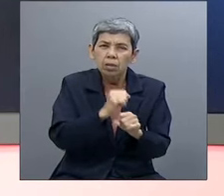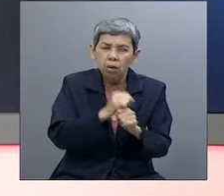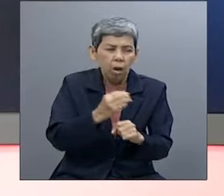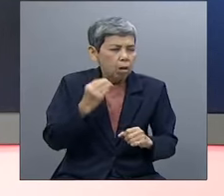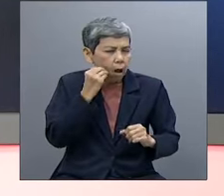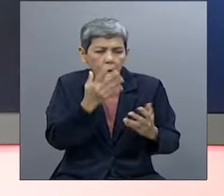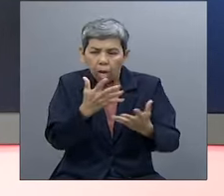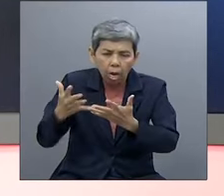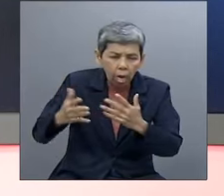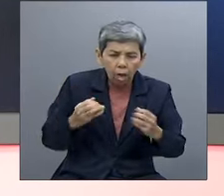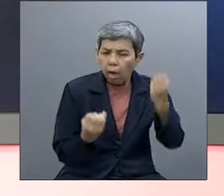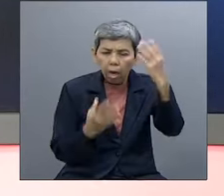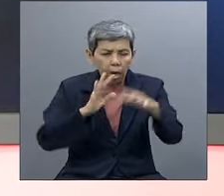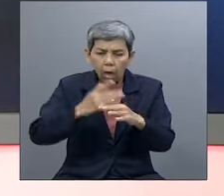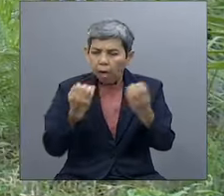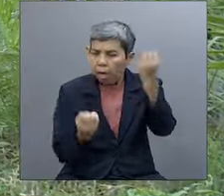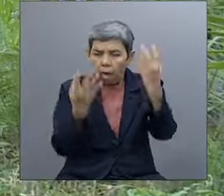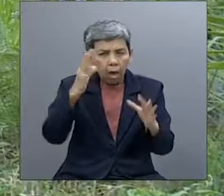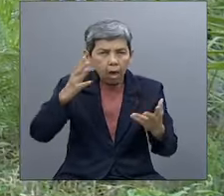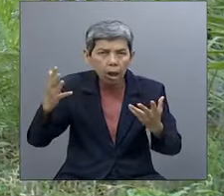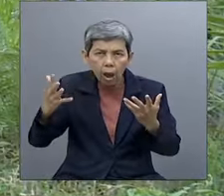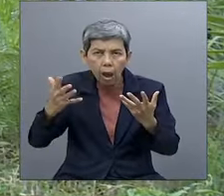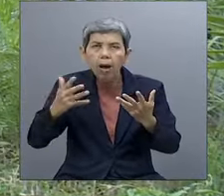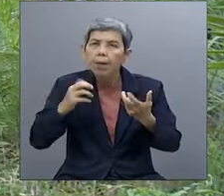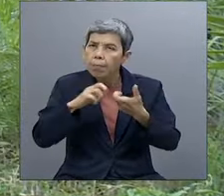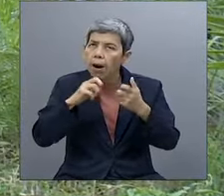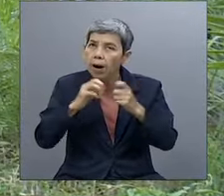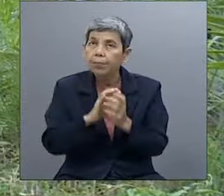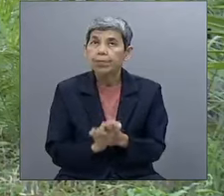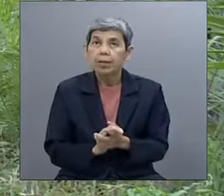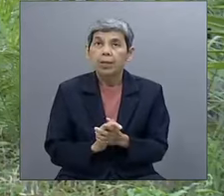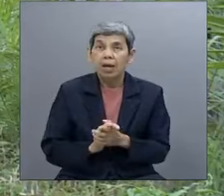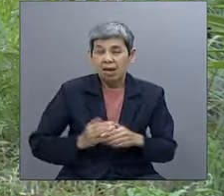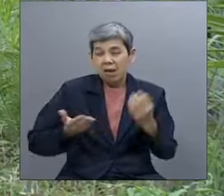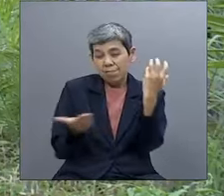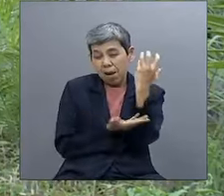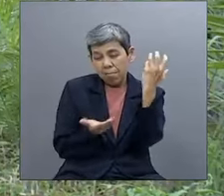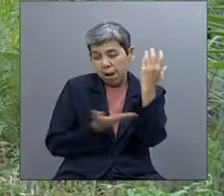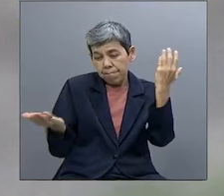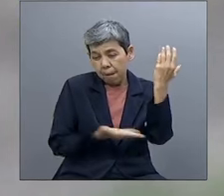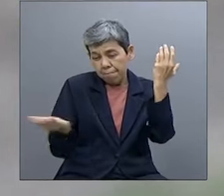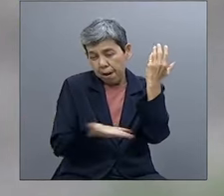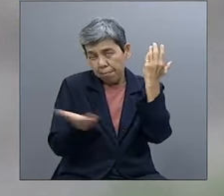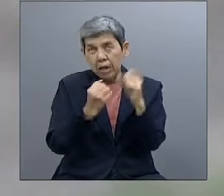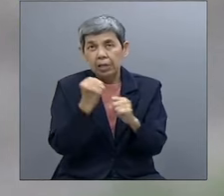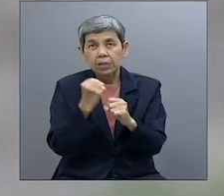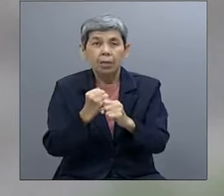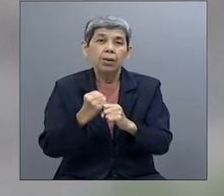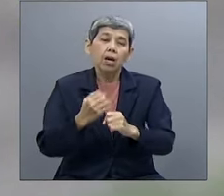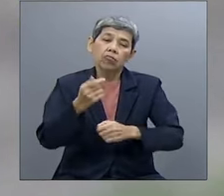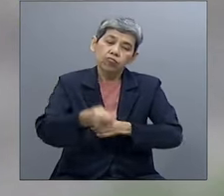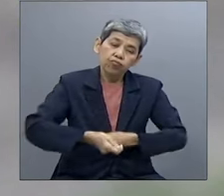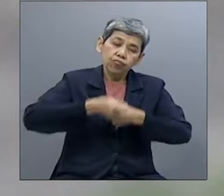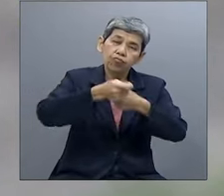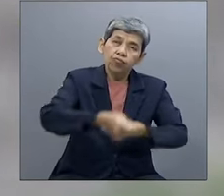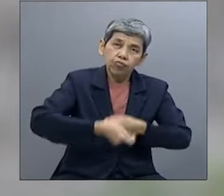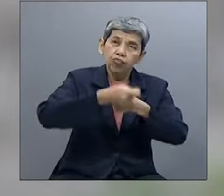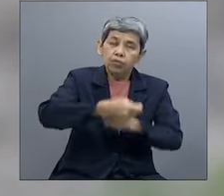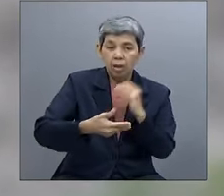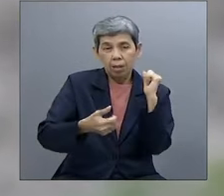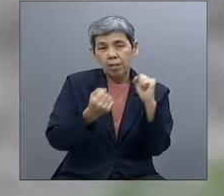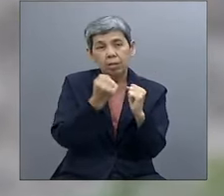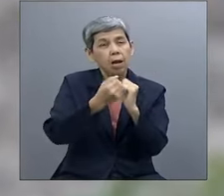อาศัยตามธรรมชาติค่ะการแผ้วถางป่านะคะเพื่อเป็นพื้นที่ทำการเกษตรโดยเฉพาะปาล์มน้ำ